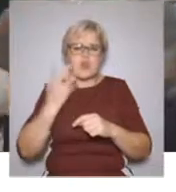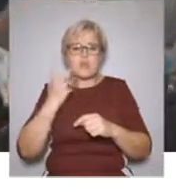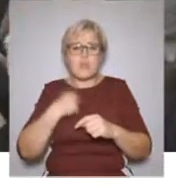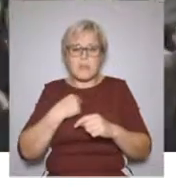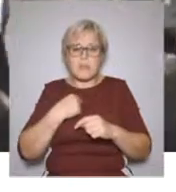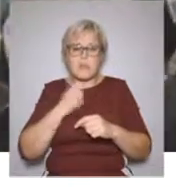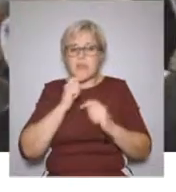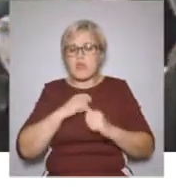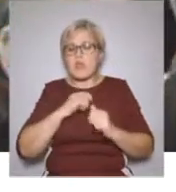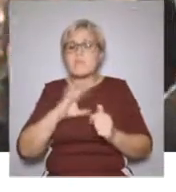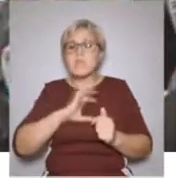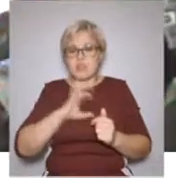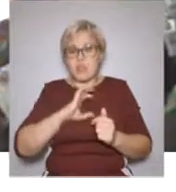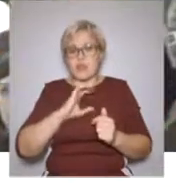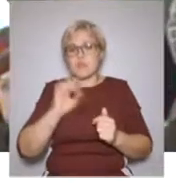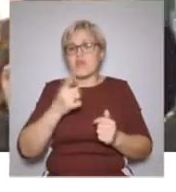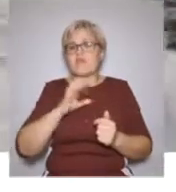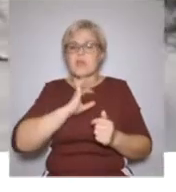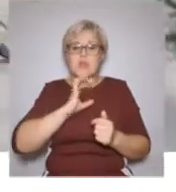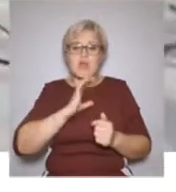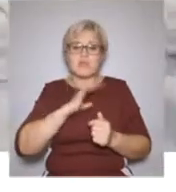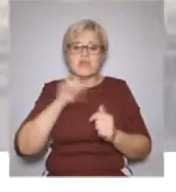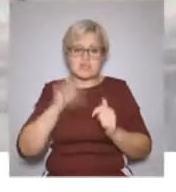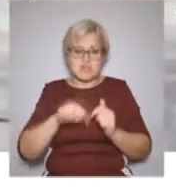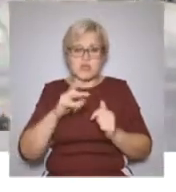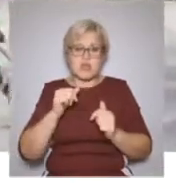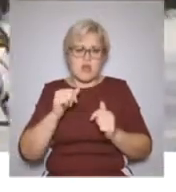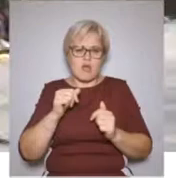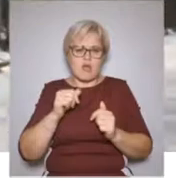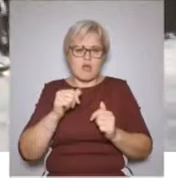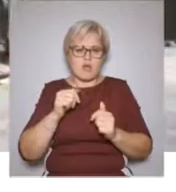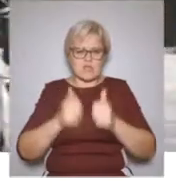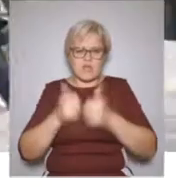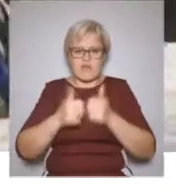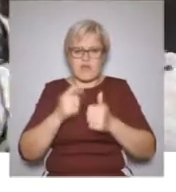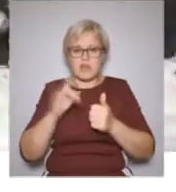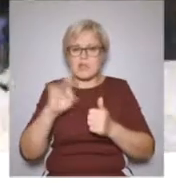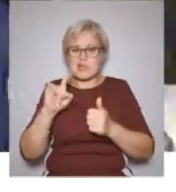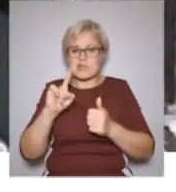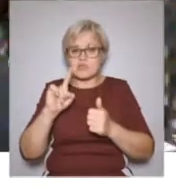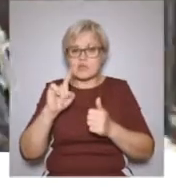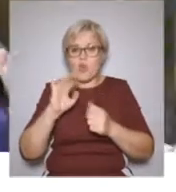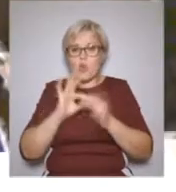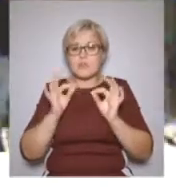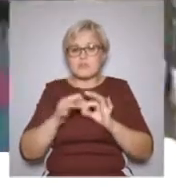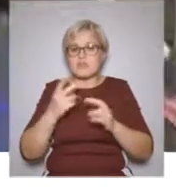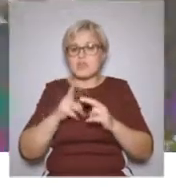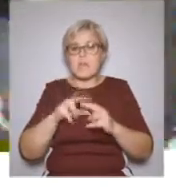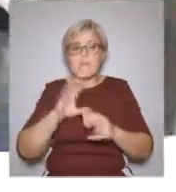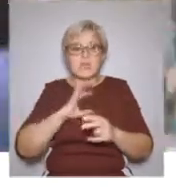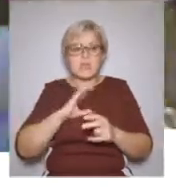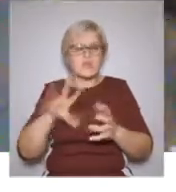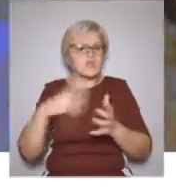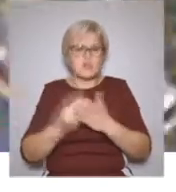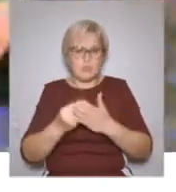здесь я ждал когда же не подарят медаль первая медаль была здесь на крупных соревнованиях если олимпийцы эти